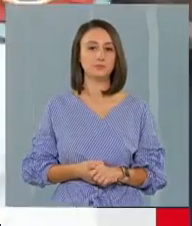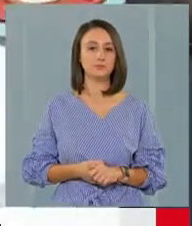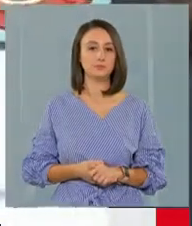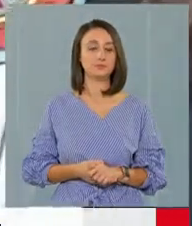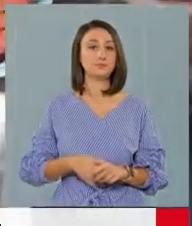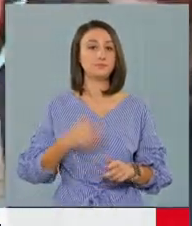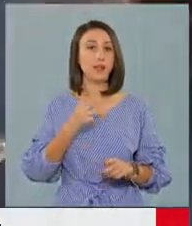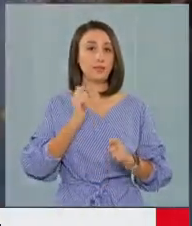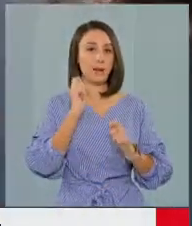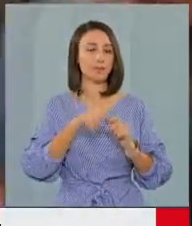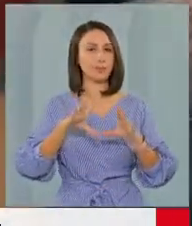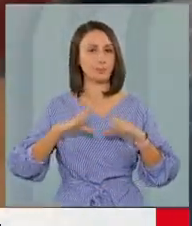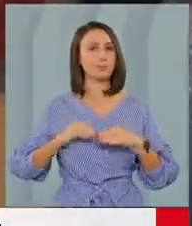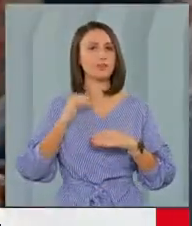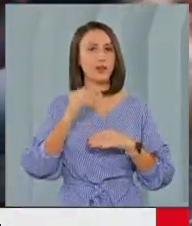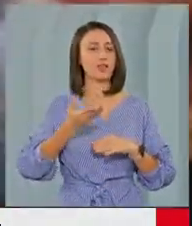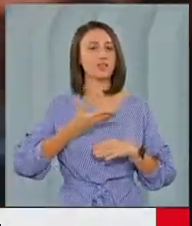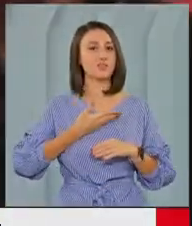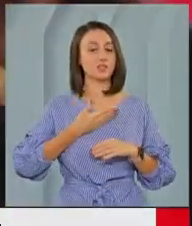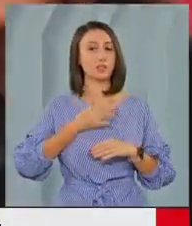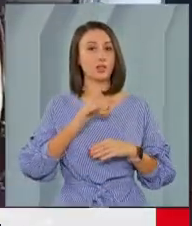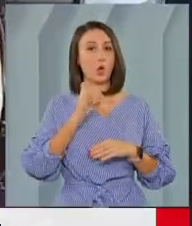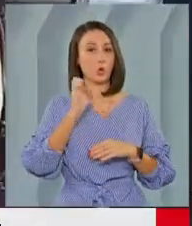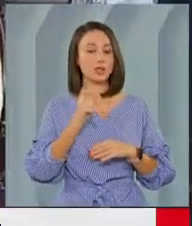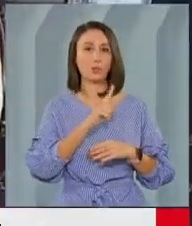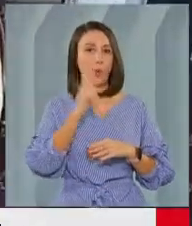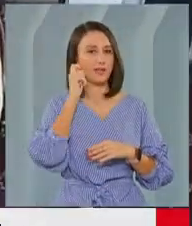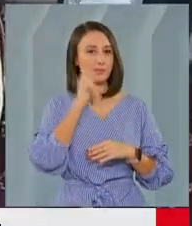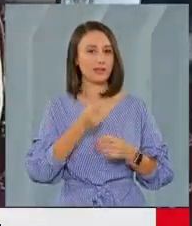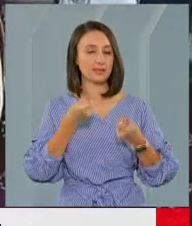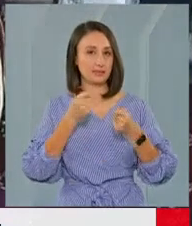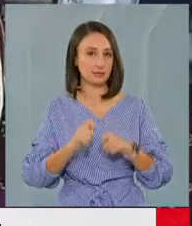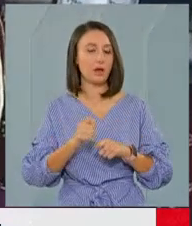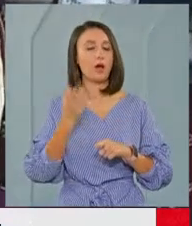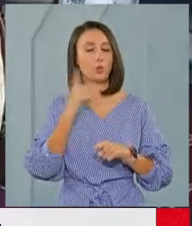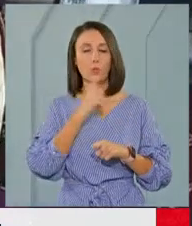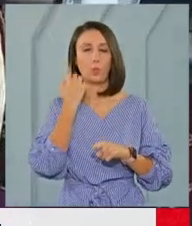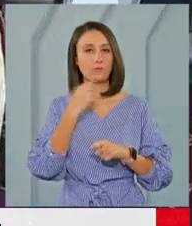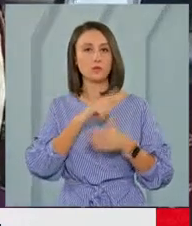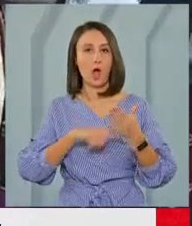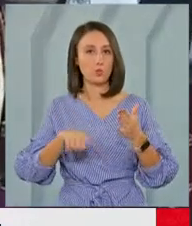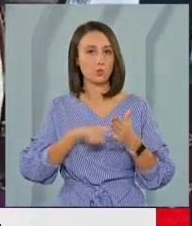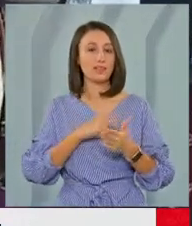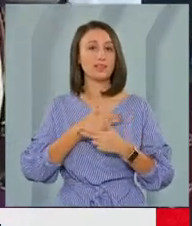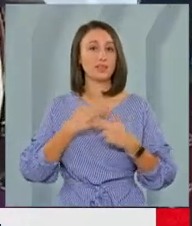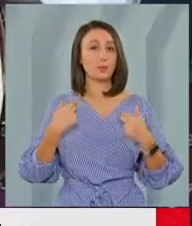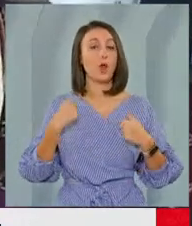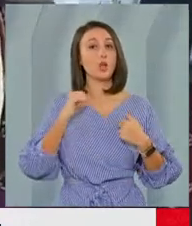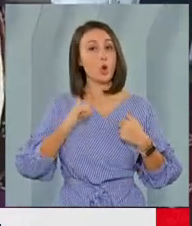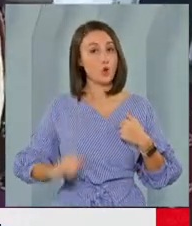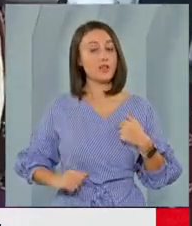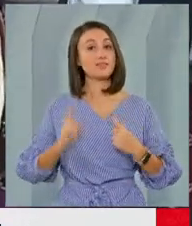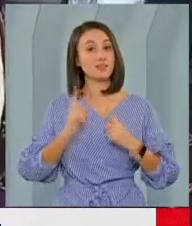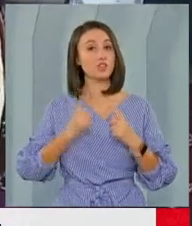A treia amendă primită de înalt preasfințitul Teodosie pentru că a încălcat carantina nu a fost anulată de Tribunalul Constanța, deși